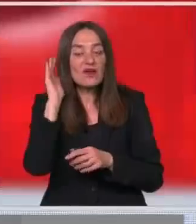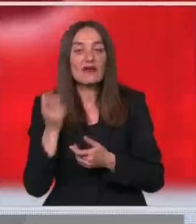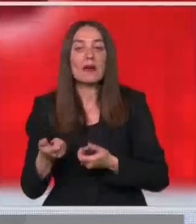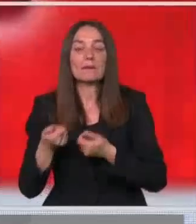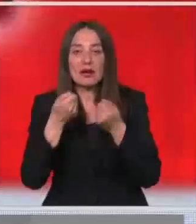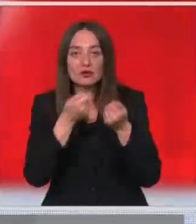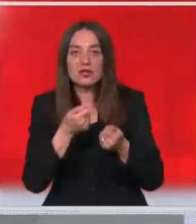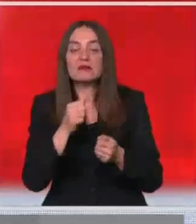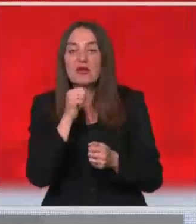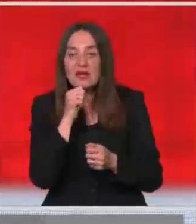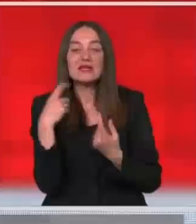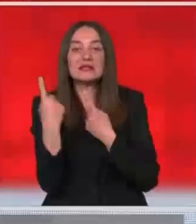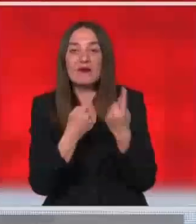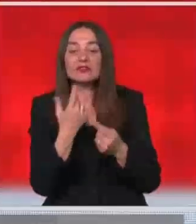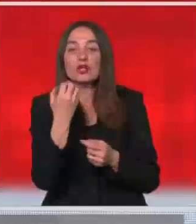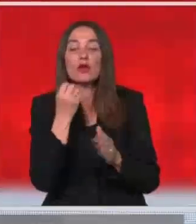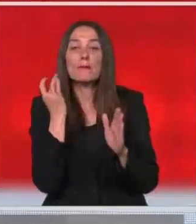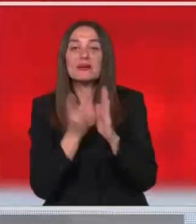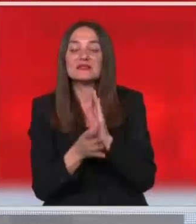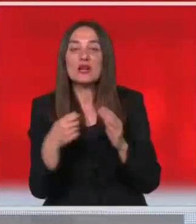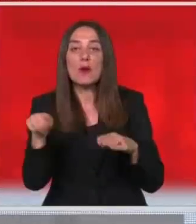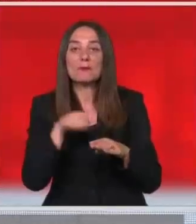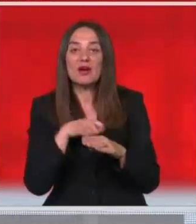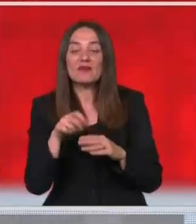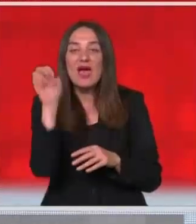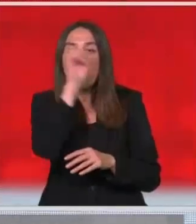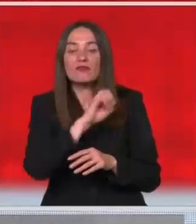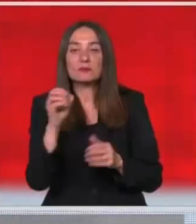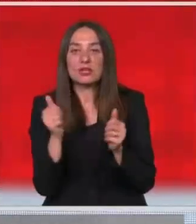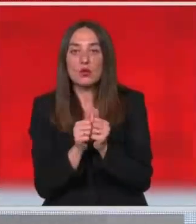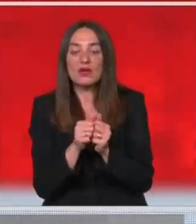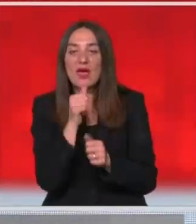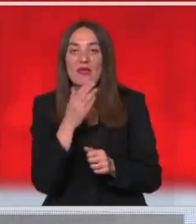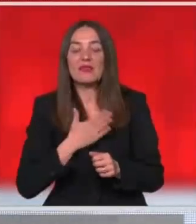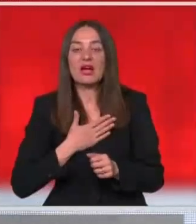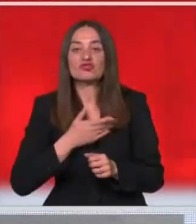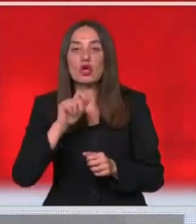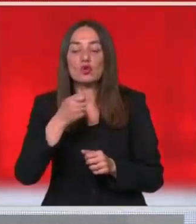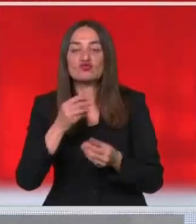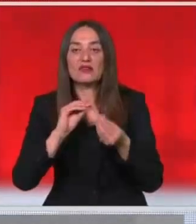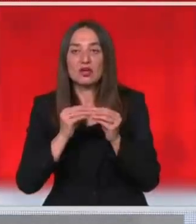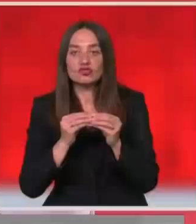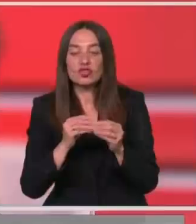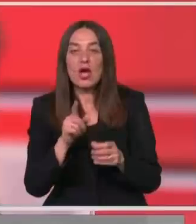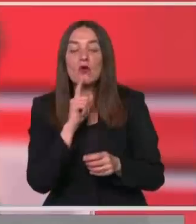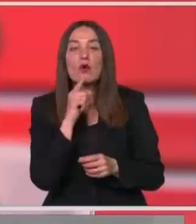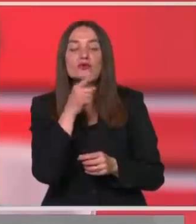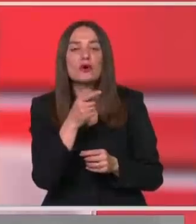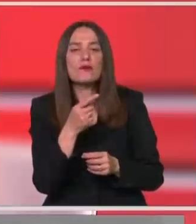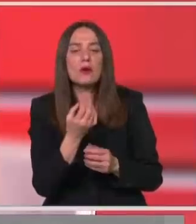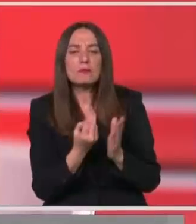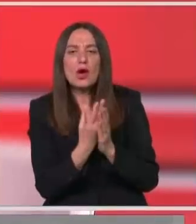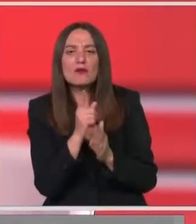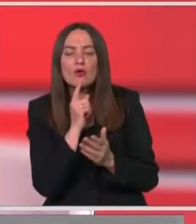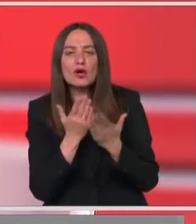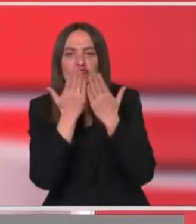preduzeti, nego će zavisiti od brzine oporavka Evropske unije i naših ključnih tržišta. A koje su ovo cifre koje čitamo